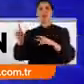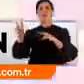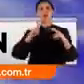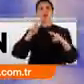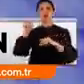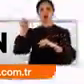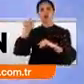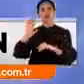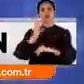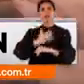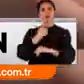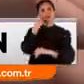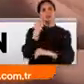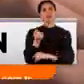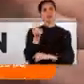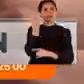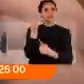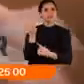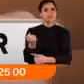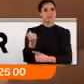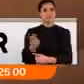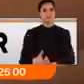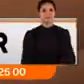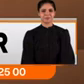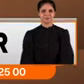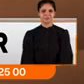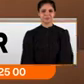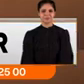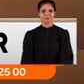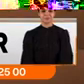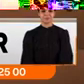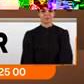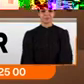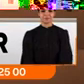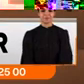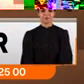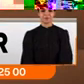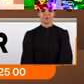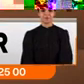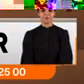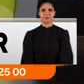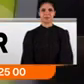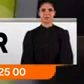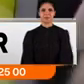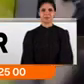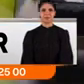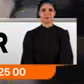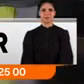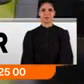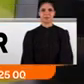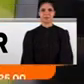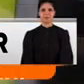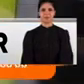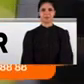sunan lokantanın sahibine ilham verdi. If this person at home, right. controlling a robot which operates in